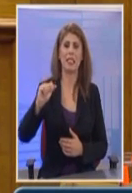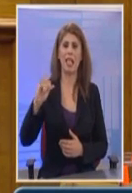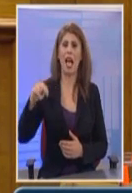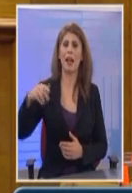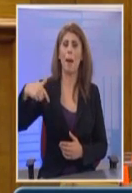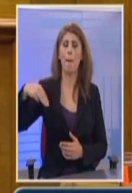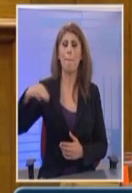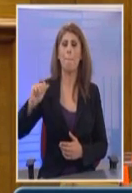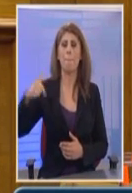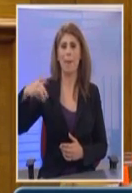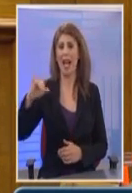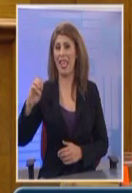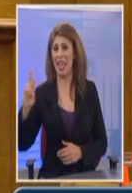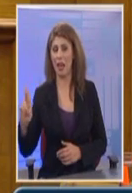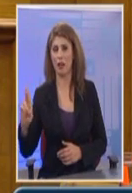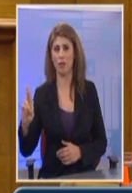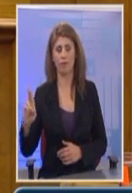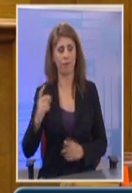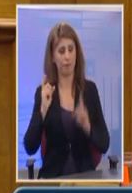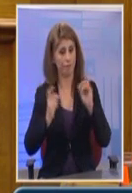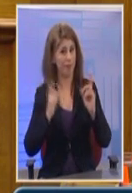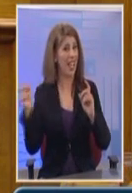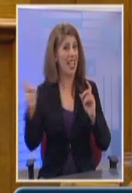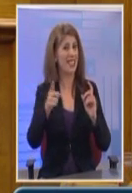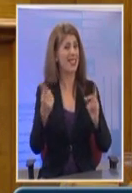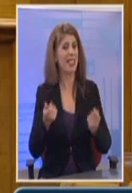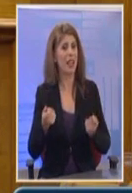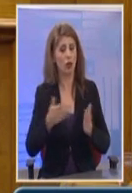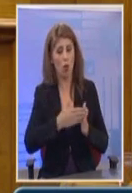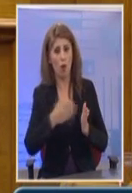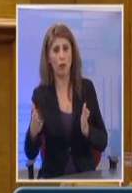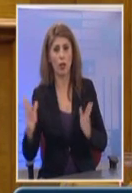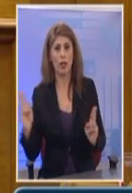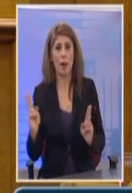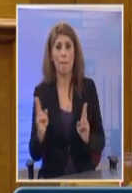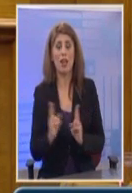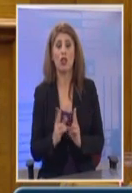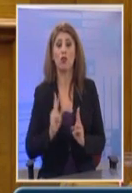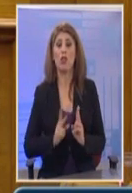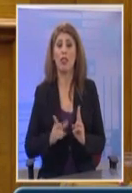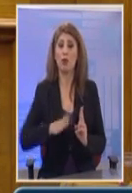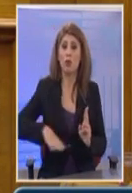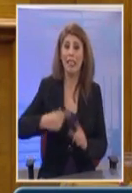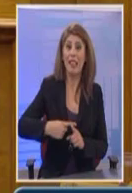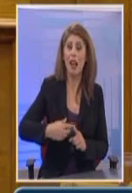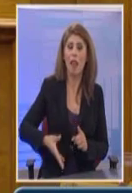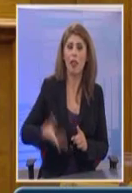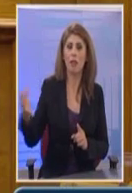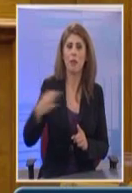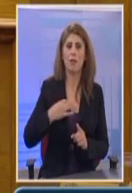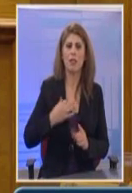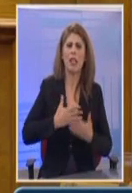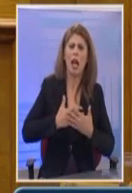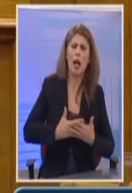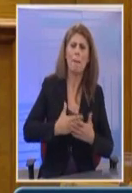Εσείς όμως τι κάνατε όλο αυτό το διάστημα για να περιορίσετε τους κινδύνους για τη χώρα μας? Γιατί μας μιλάτε για